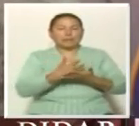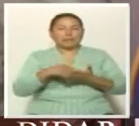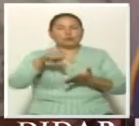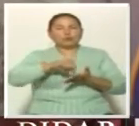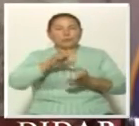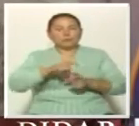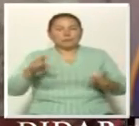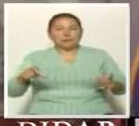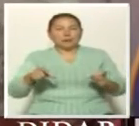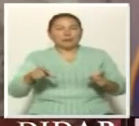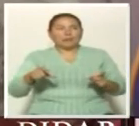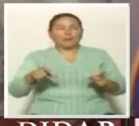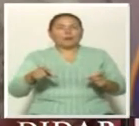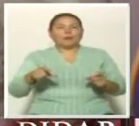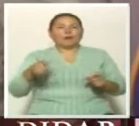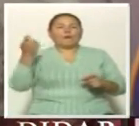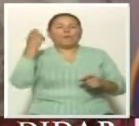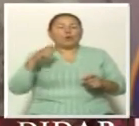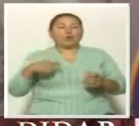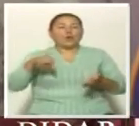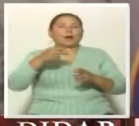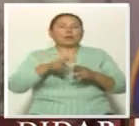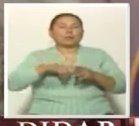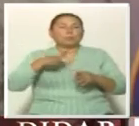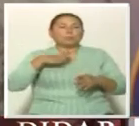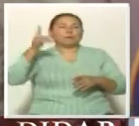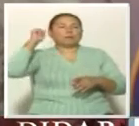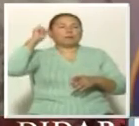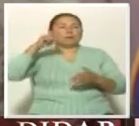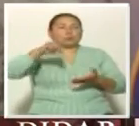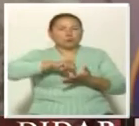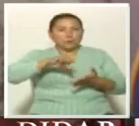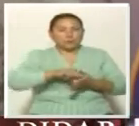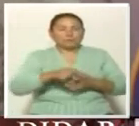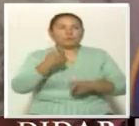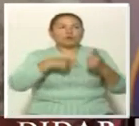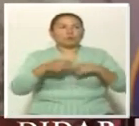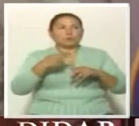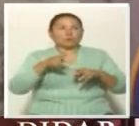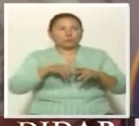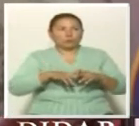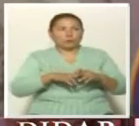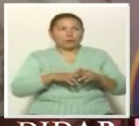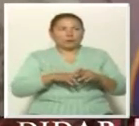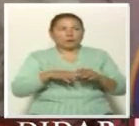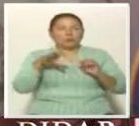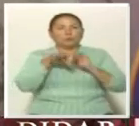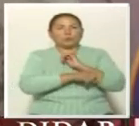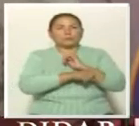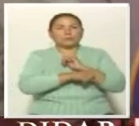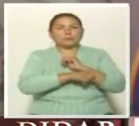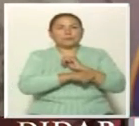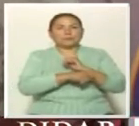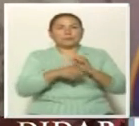участников Великой Отечественной войн, которые участвовали и вернулись там. После войны